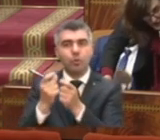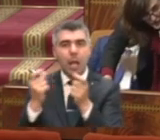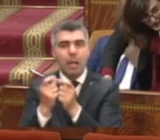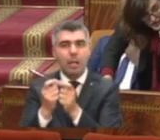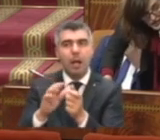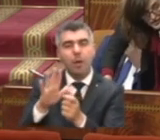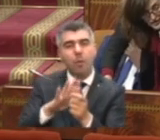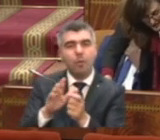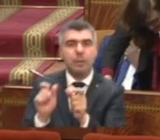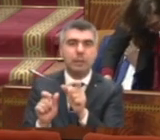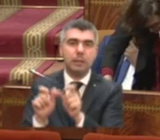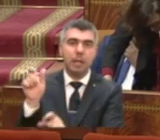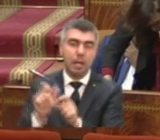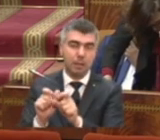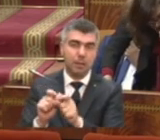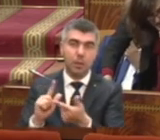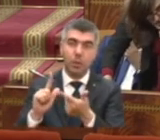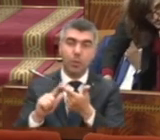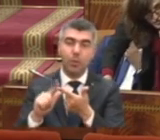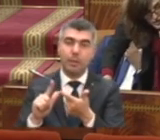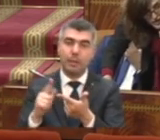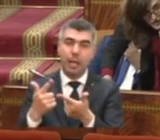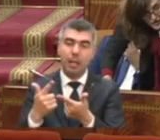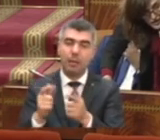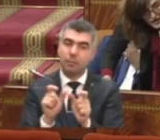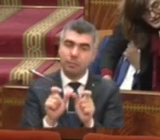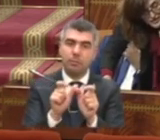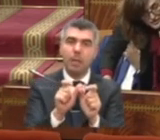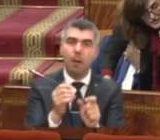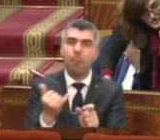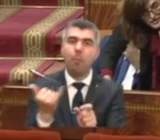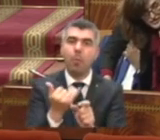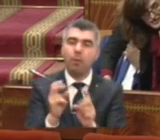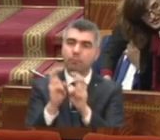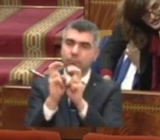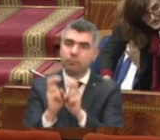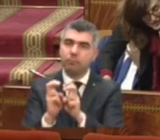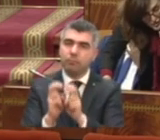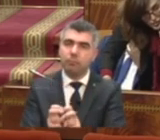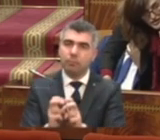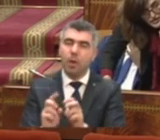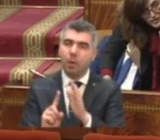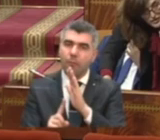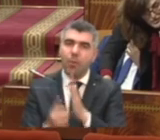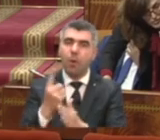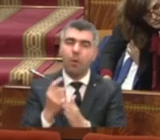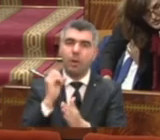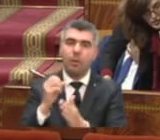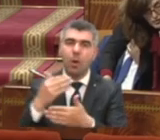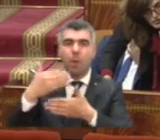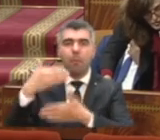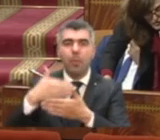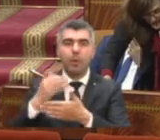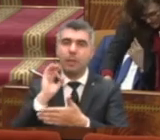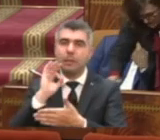والمواطنين، وثانيا للتدخل من أجل التخفيف من آثار هذه الظرفية الاستثنائية التي يعيشها القطاع الذي